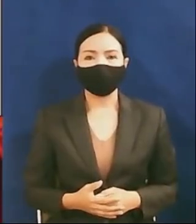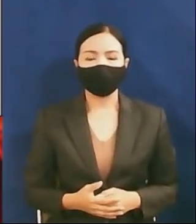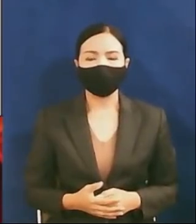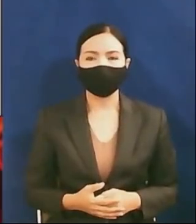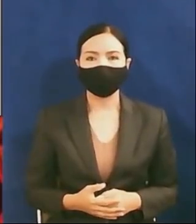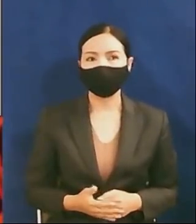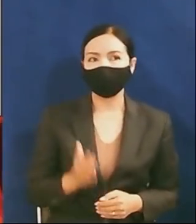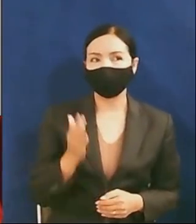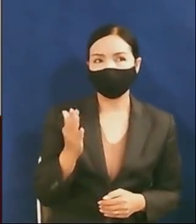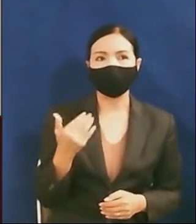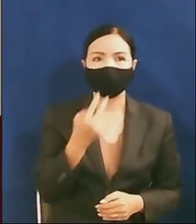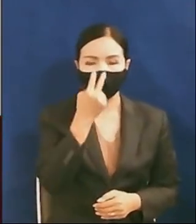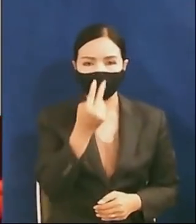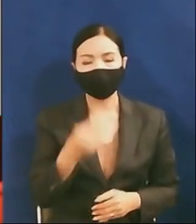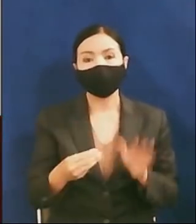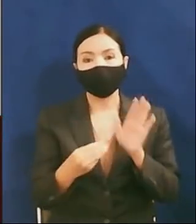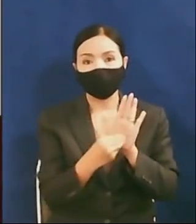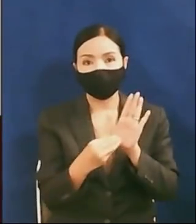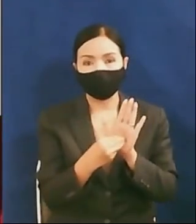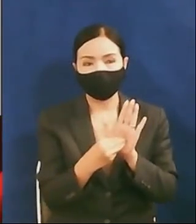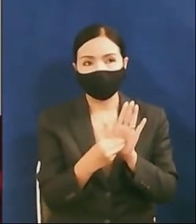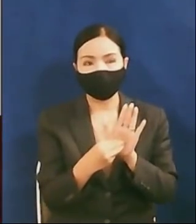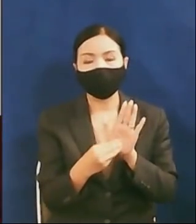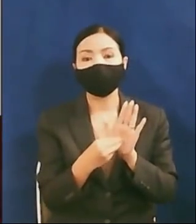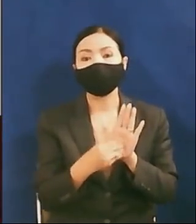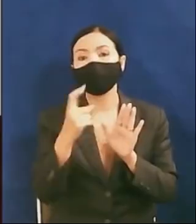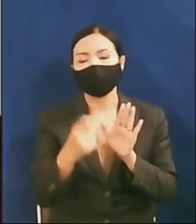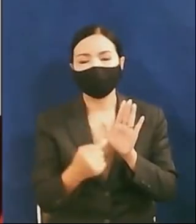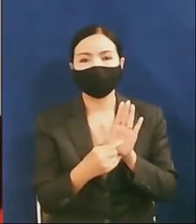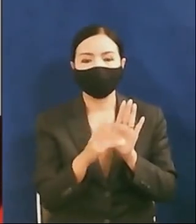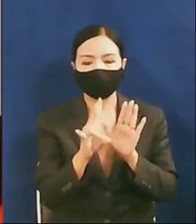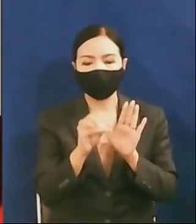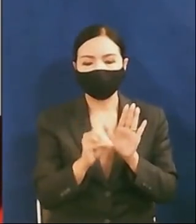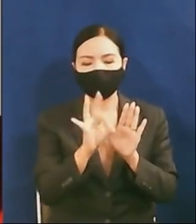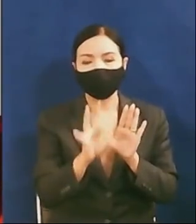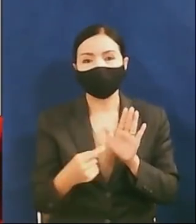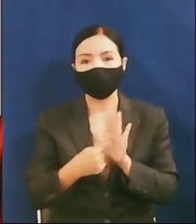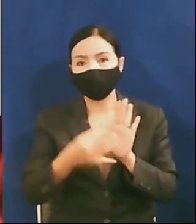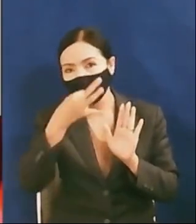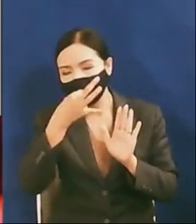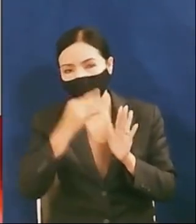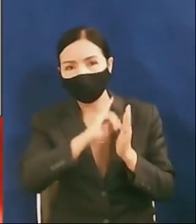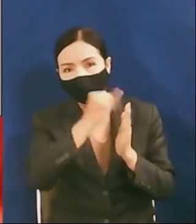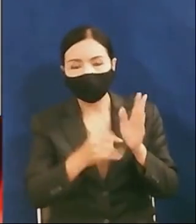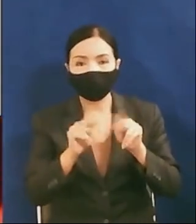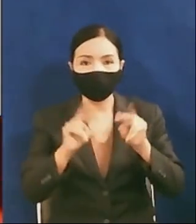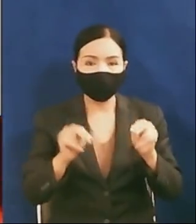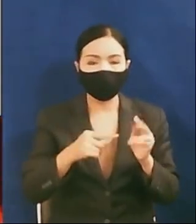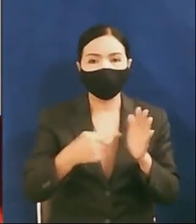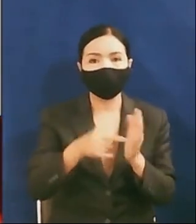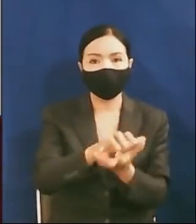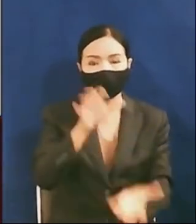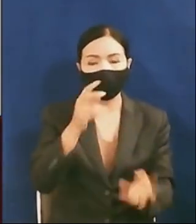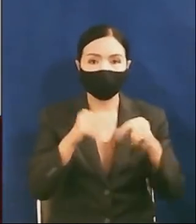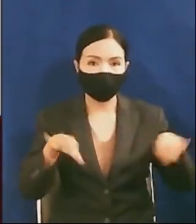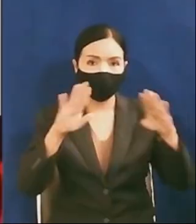ในภาพตอนนี้นะครับก็จะเห็นว่าของกรุงเทพมหานคร79รายนะครับสมุทรสาครปริมณฑลนะครับนนทบุรีสมุทรปราการน